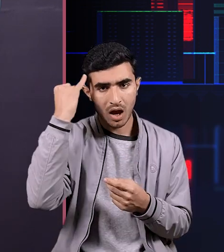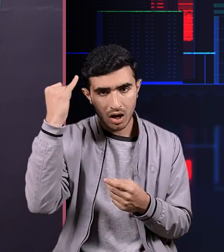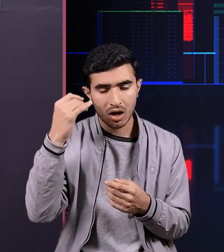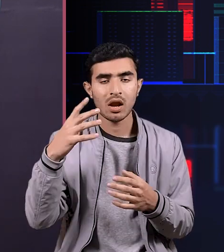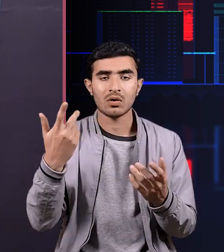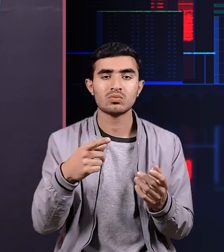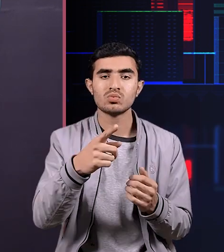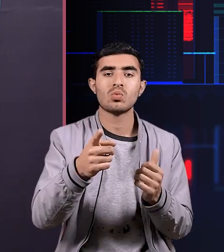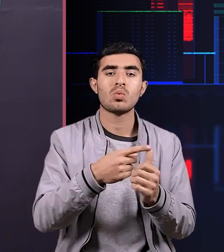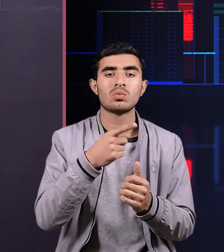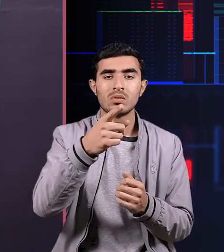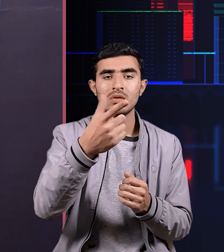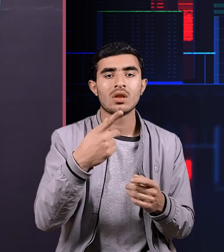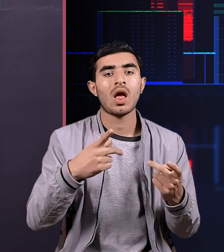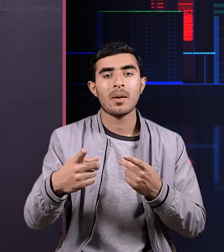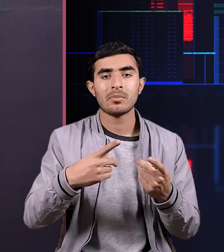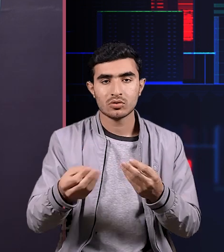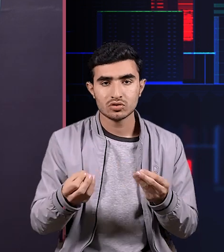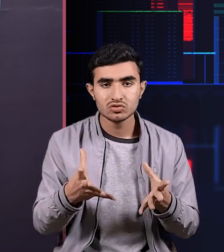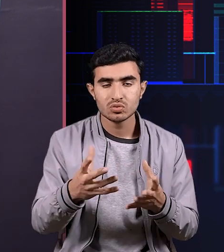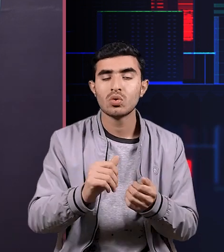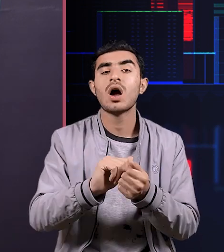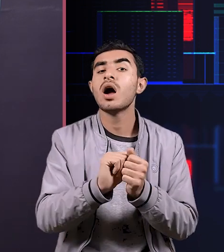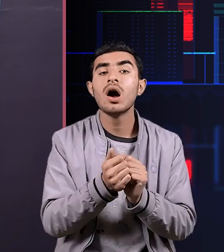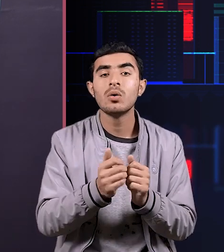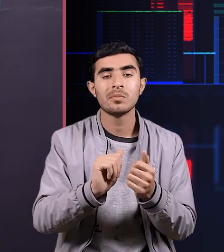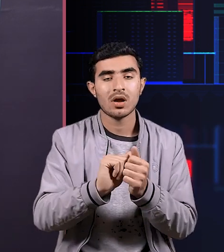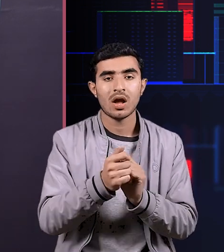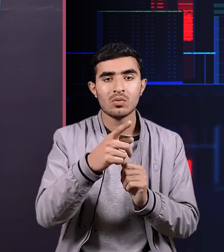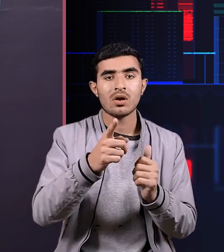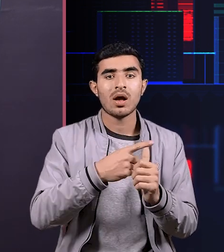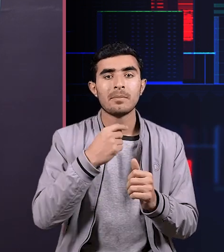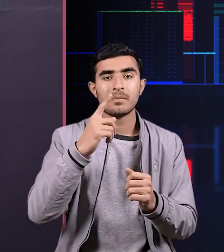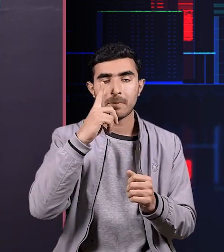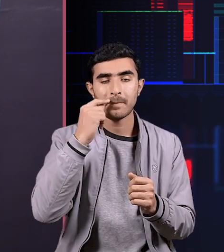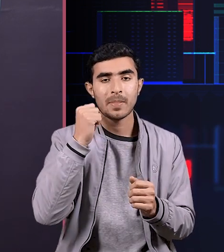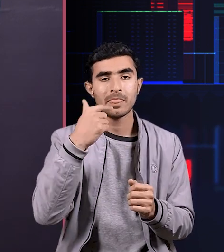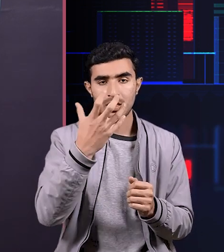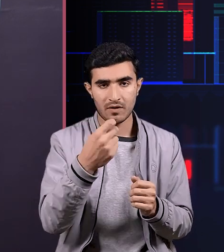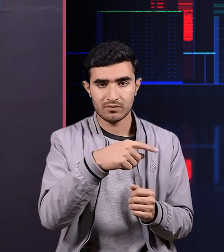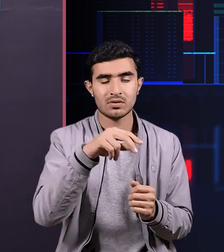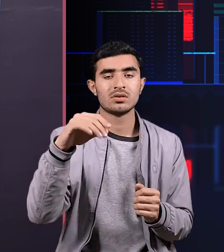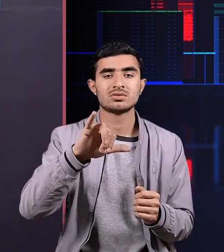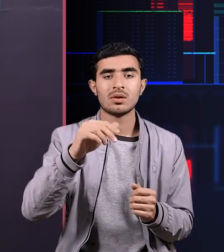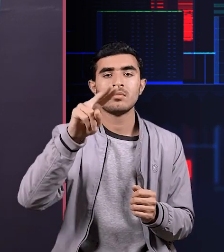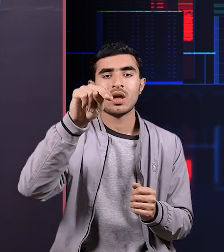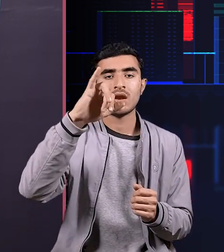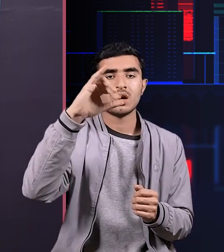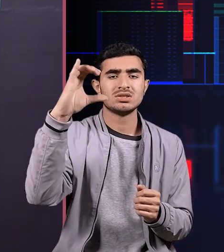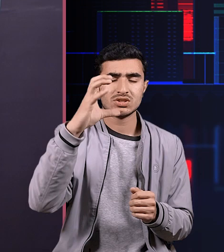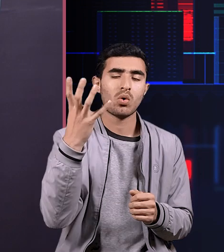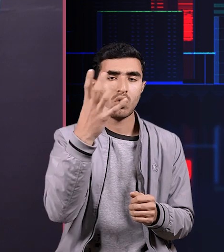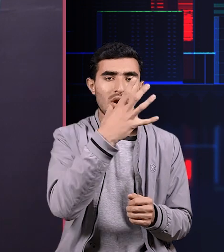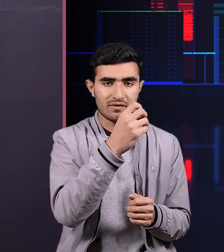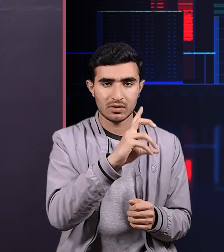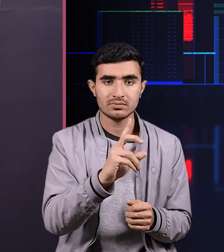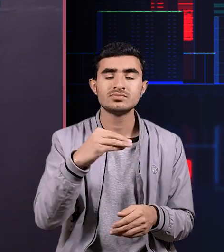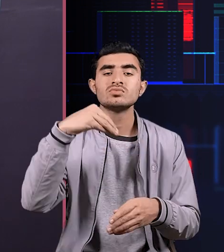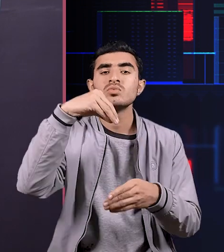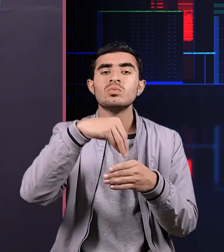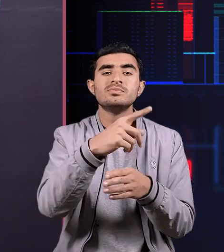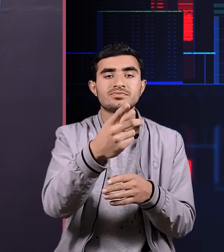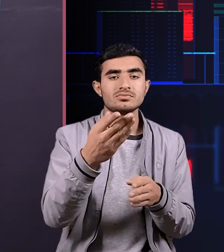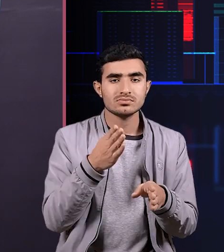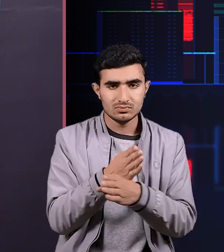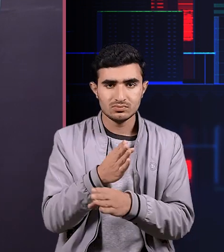आपको मेंटोर्स मिलेंगे, नेटवर्क मिलेगा जो आप लोगों को हेल्प करेंगे कि आपने इस आइडिया को, जिसमें आपको सिर्फ आइडिया का बेसिक प्रोडक्ट